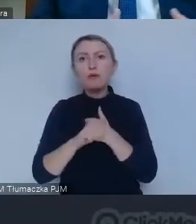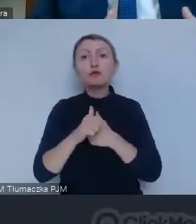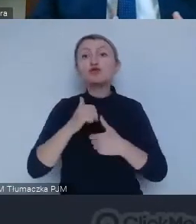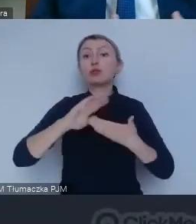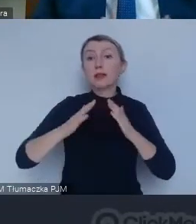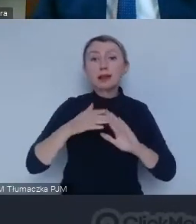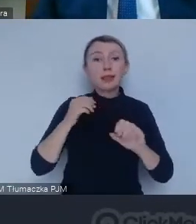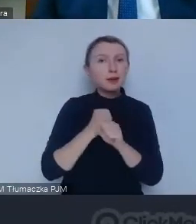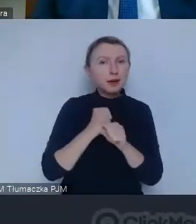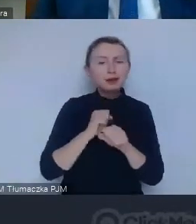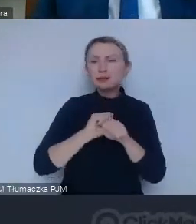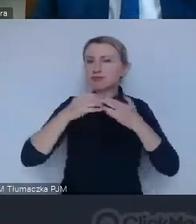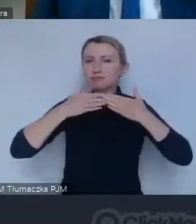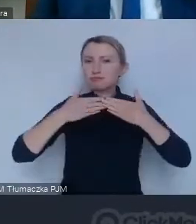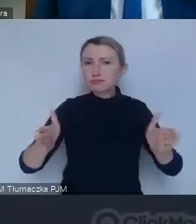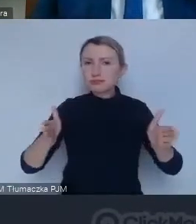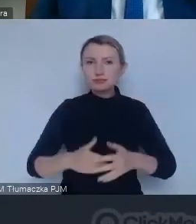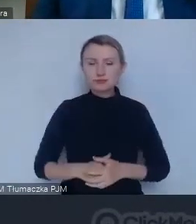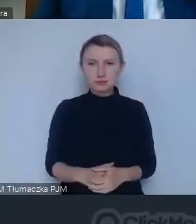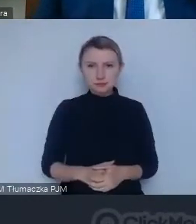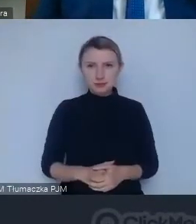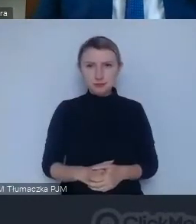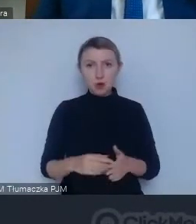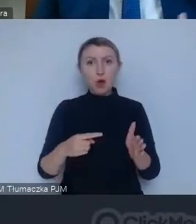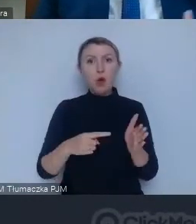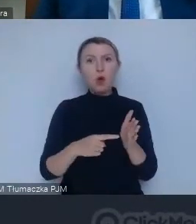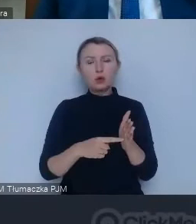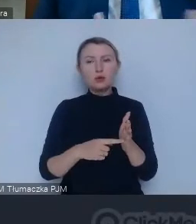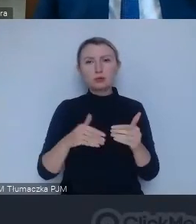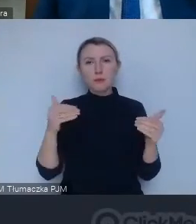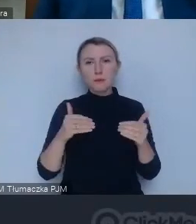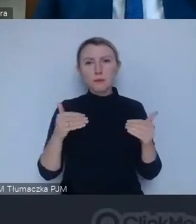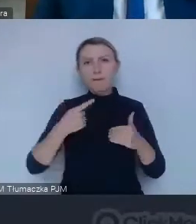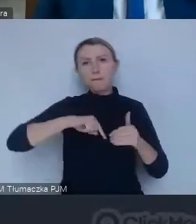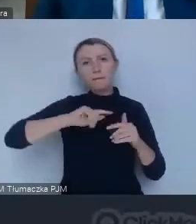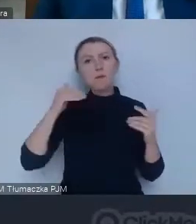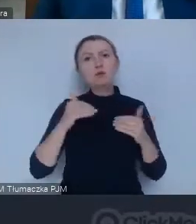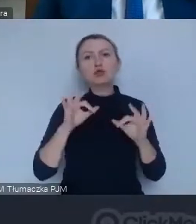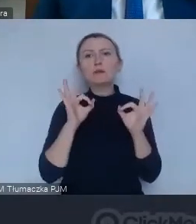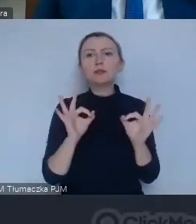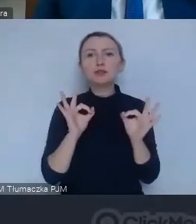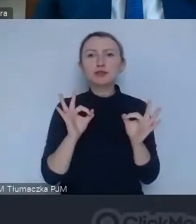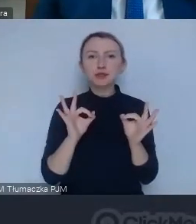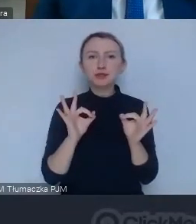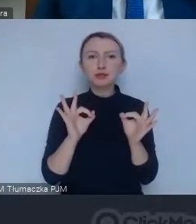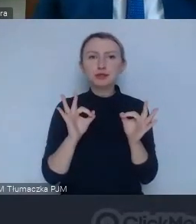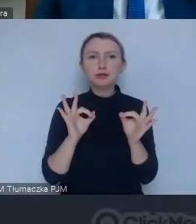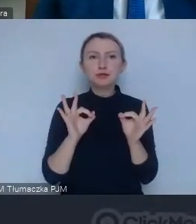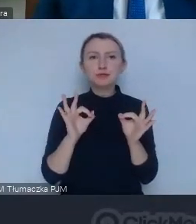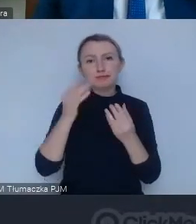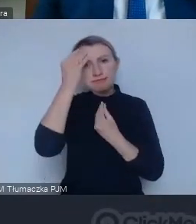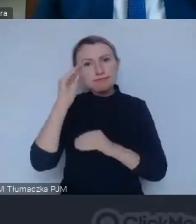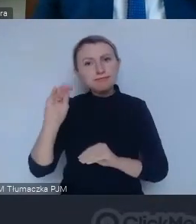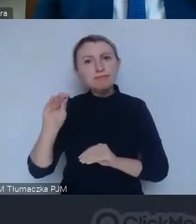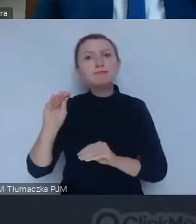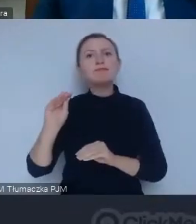pracy jest otwarty. I to są te tendencje, które możemy dzisiaj sygnalizować, że